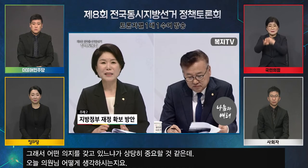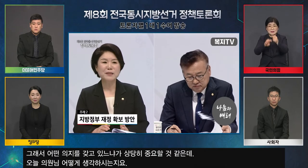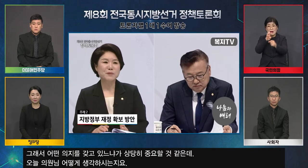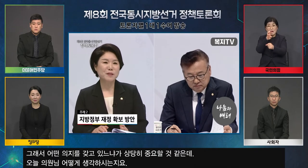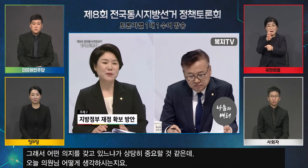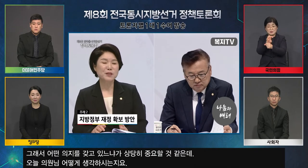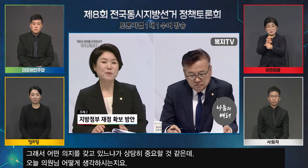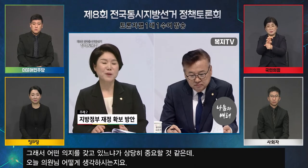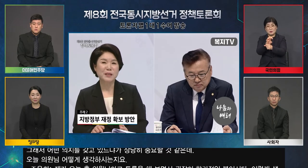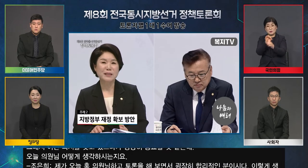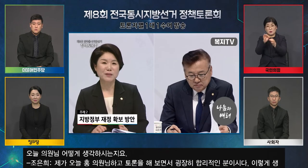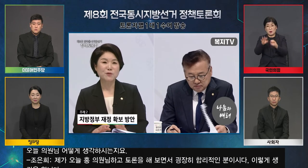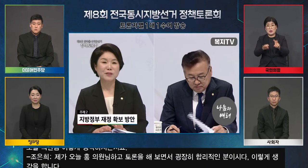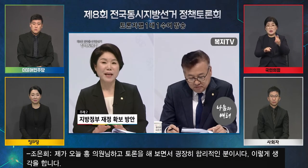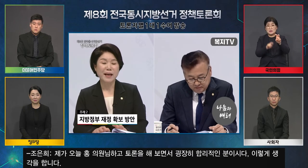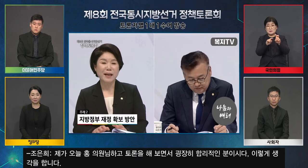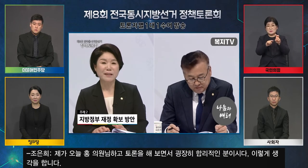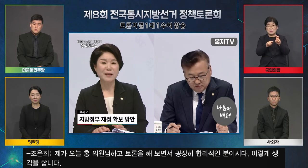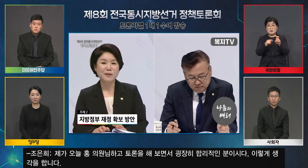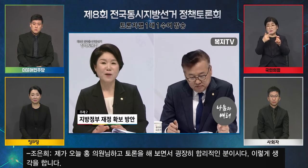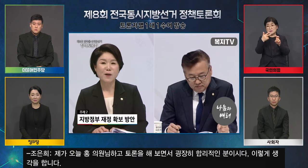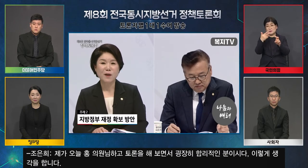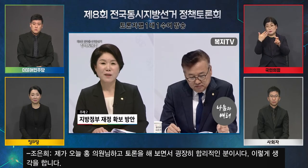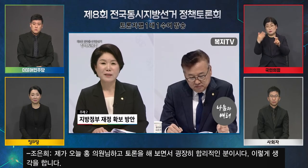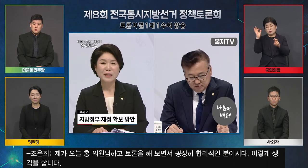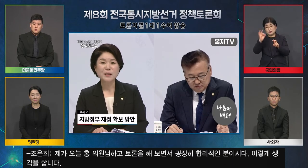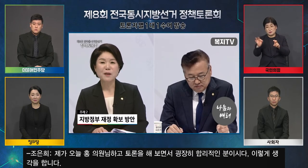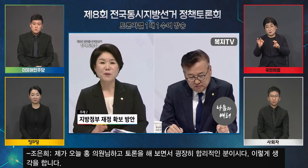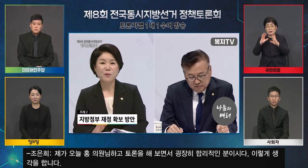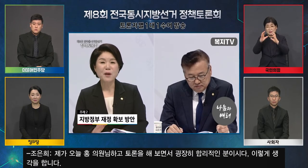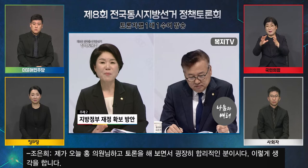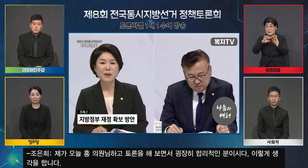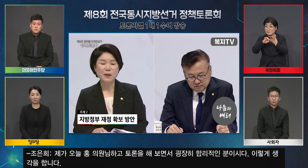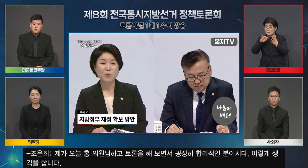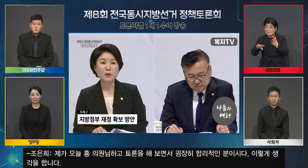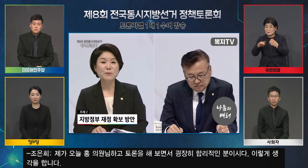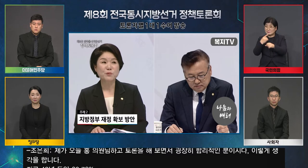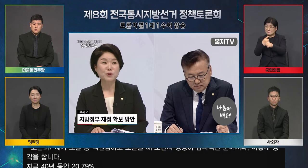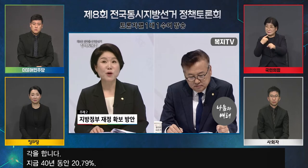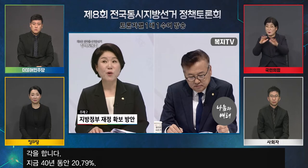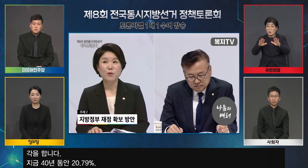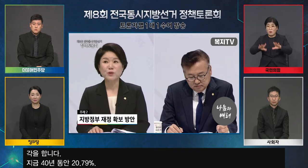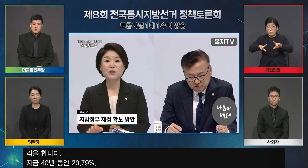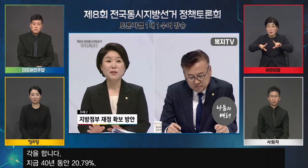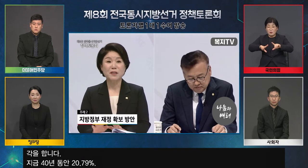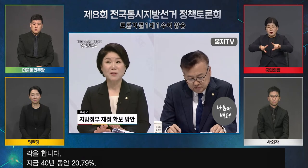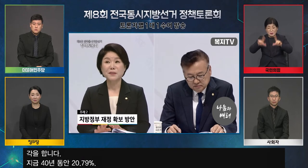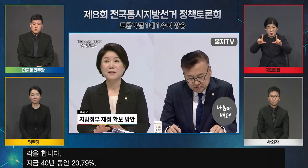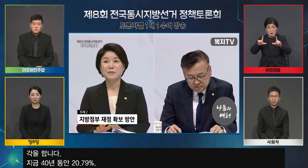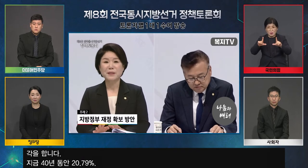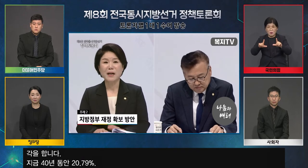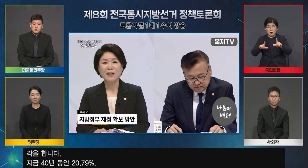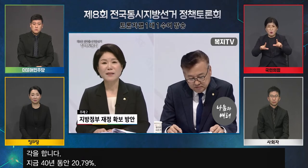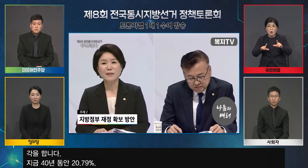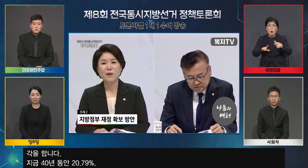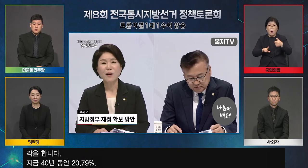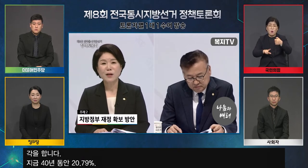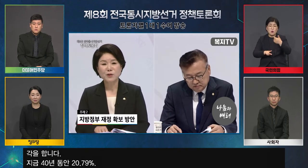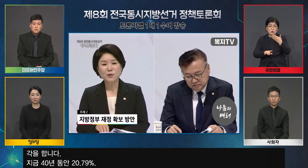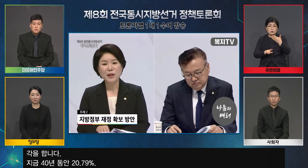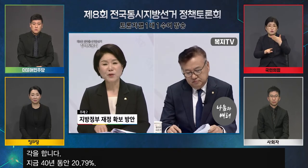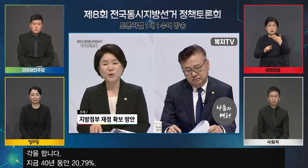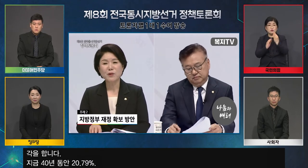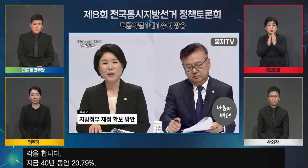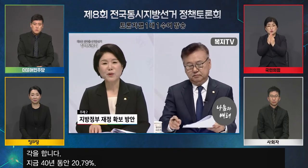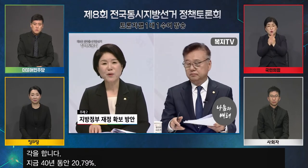20.79% 국세에 그래서 작년 올해만 해도 59조 9천억이 걸쳤습니다. 그래서